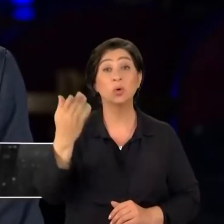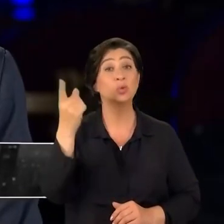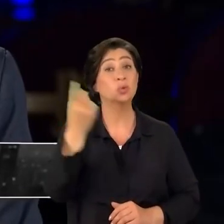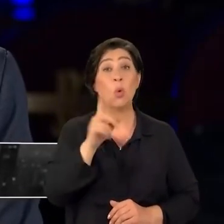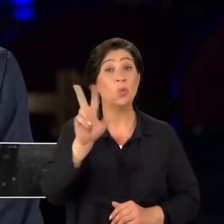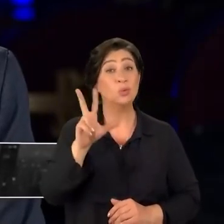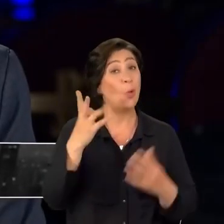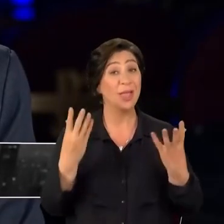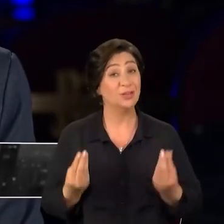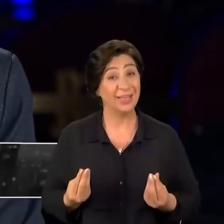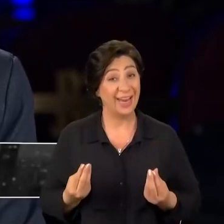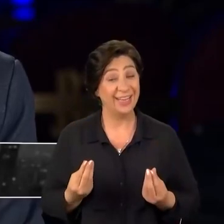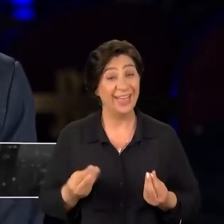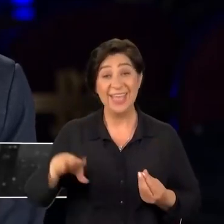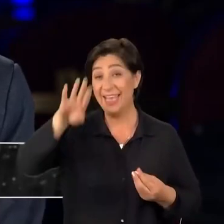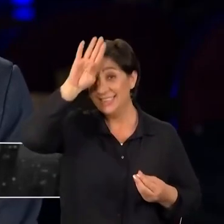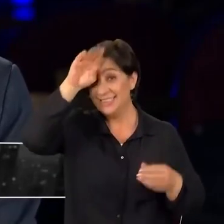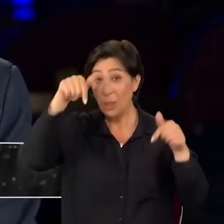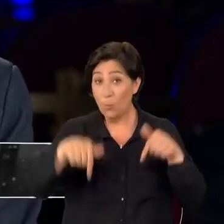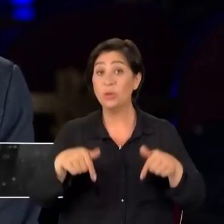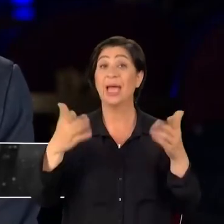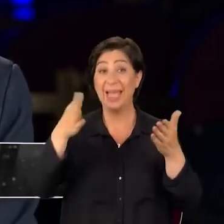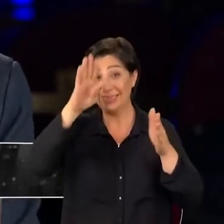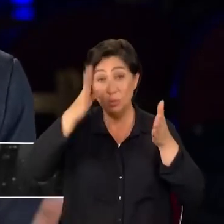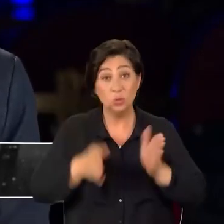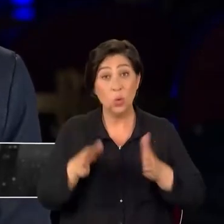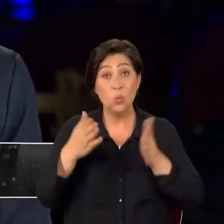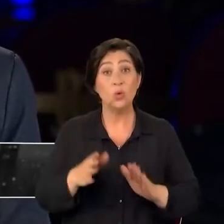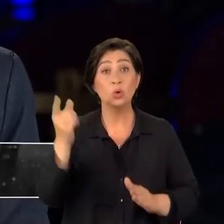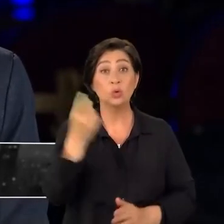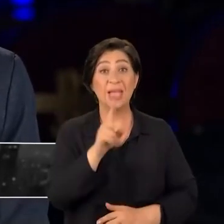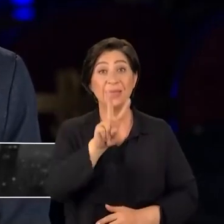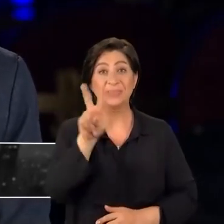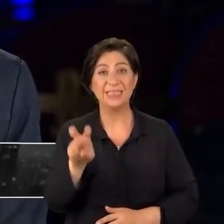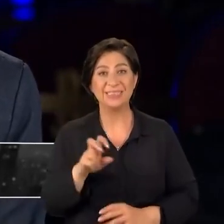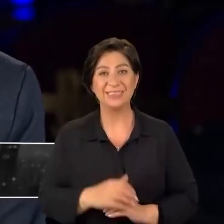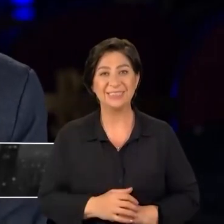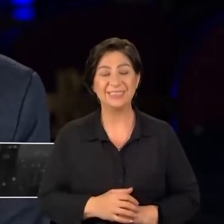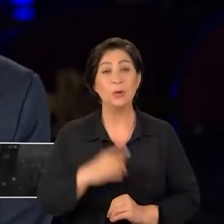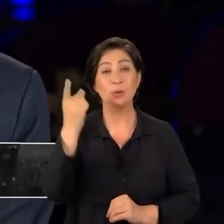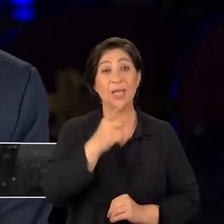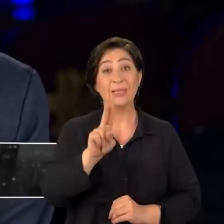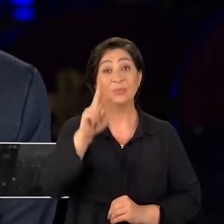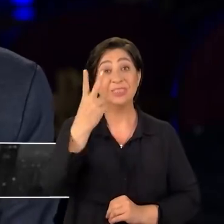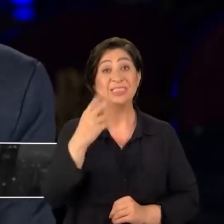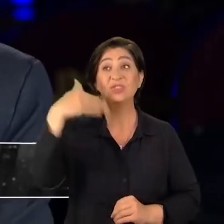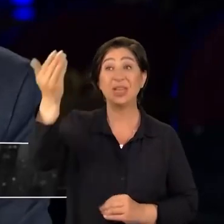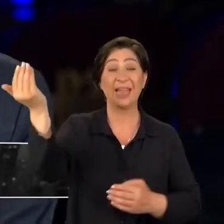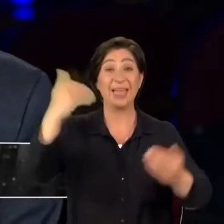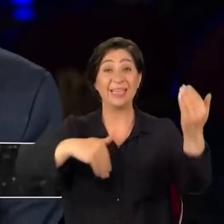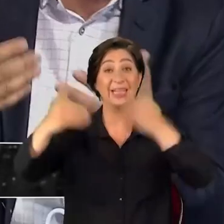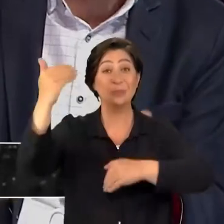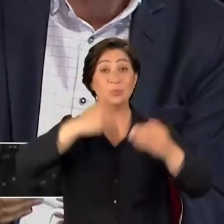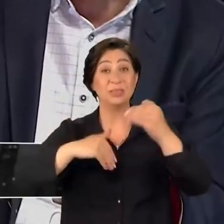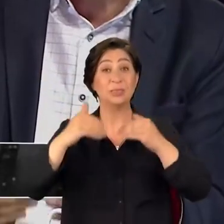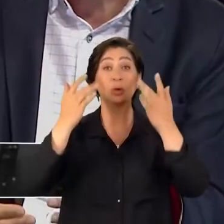%30'a gelecekler. Yani İstanbul'da bile bugün İstanbul doğumlular sadece %28. %72'si hala dışarıdan gelmiş. Bu yani gençlerin,